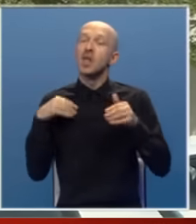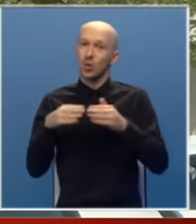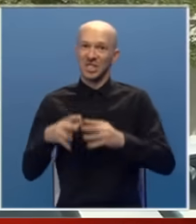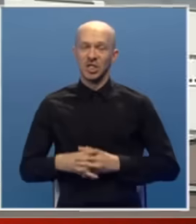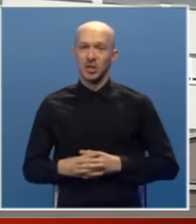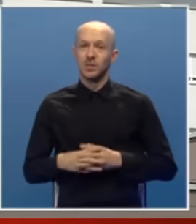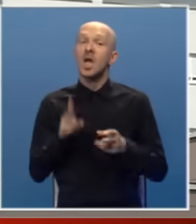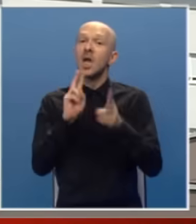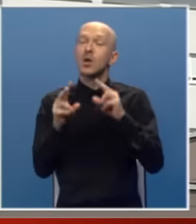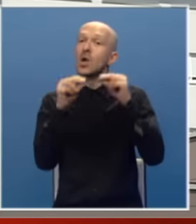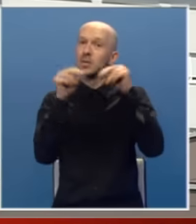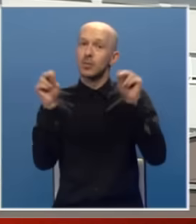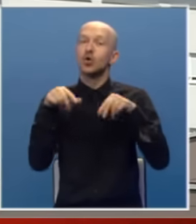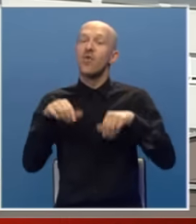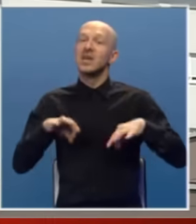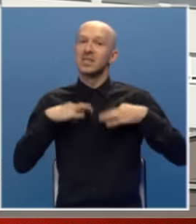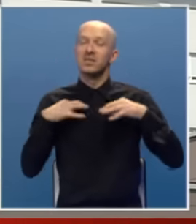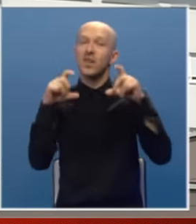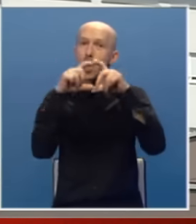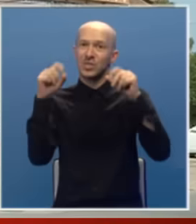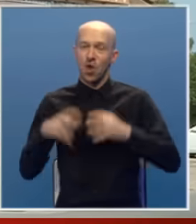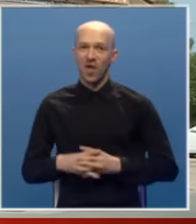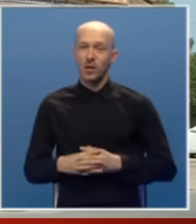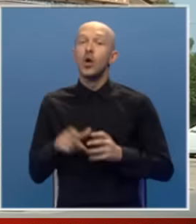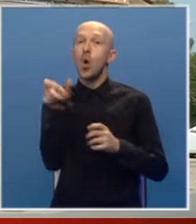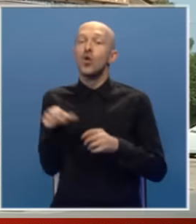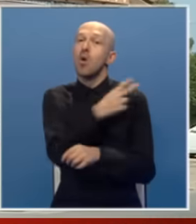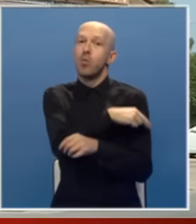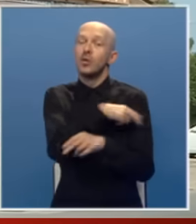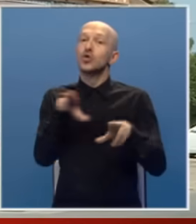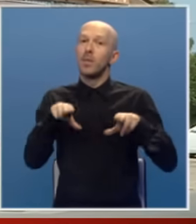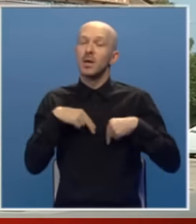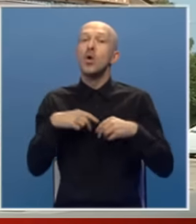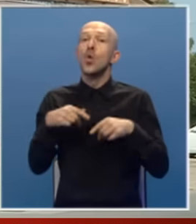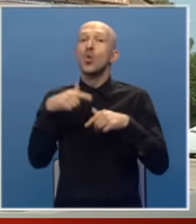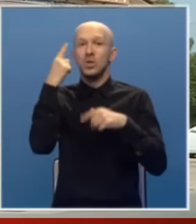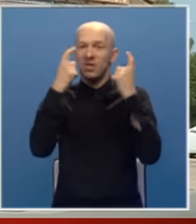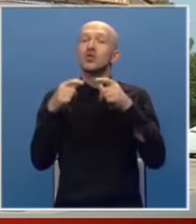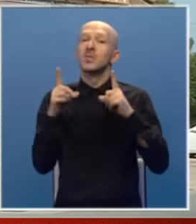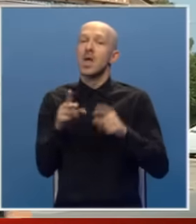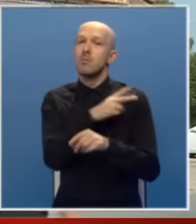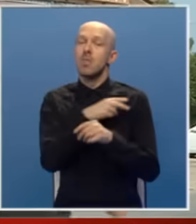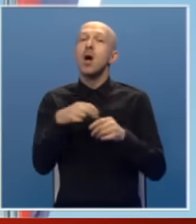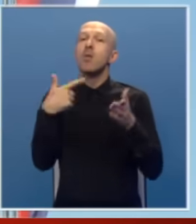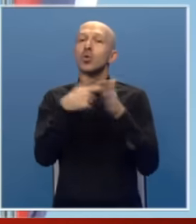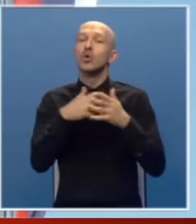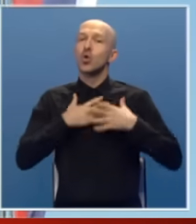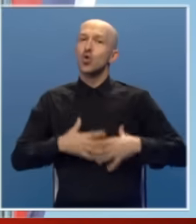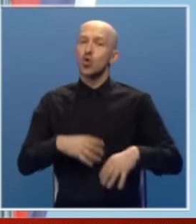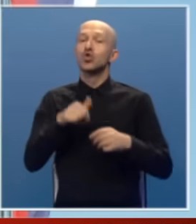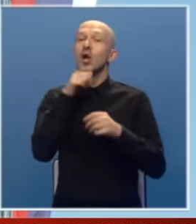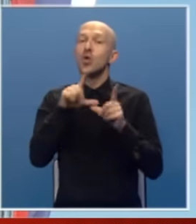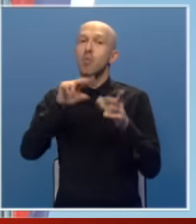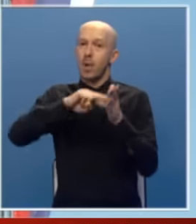Luci. Kako je saopšteno iz ove zdravstvene ustanove, on je u bolnicu primljen u svjesnom stanju, ima prostrelnu ranu grudnog koša